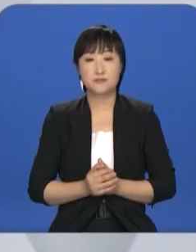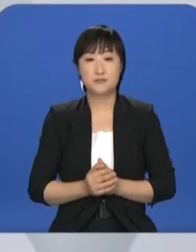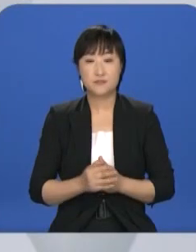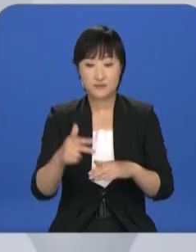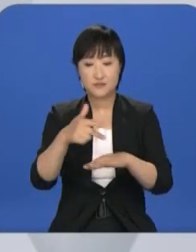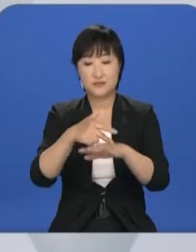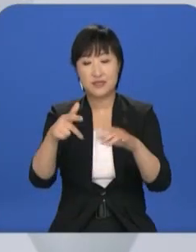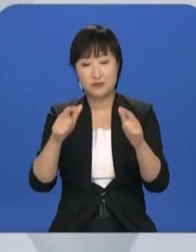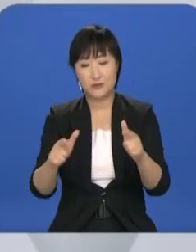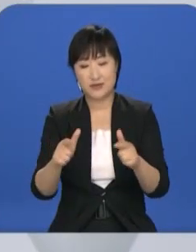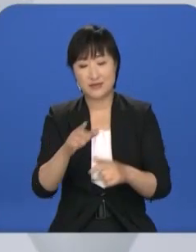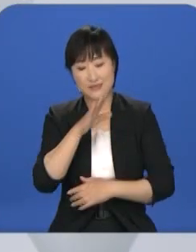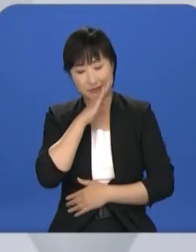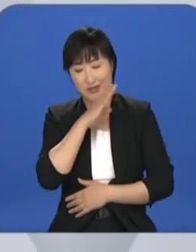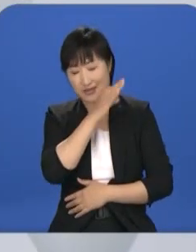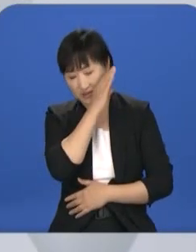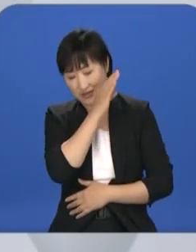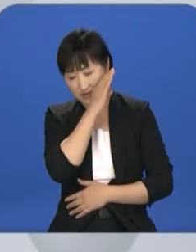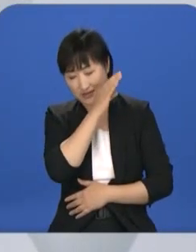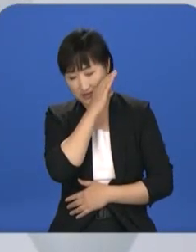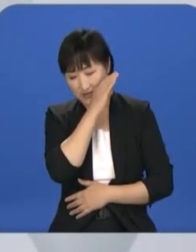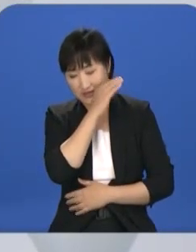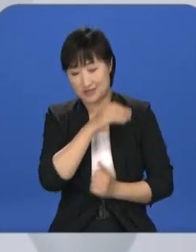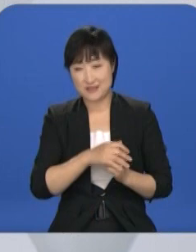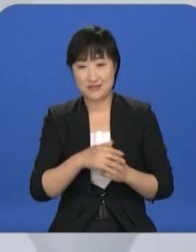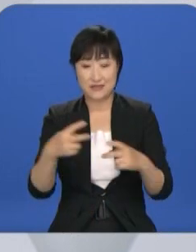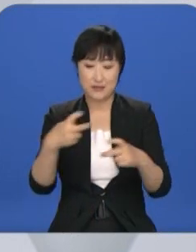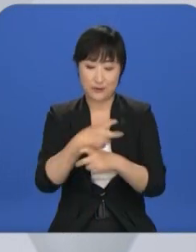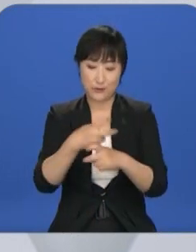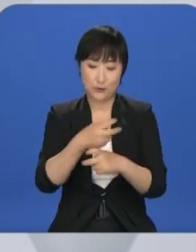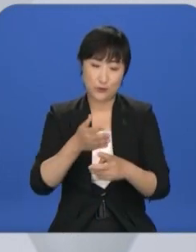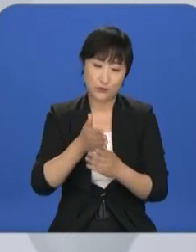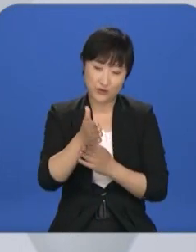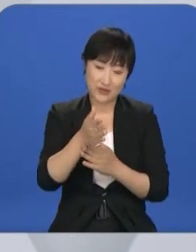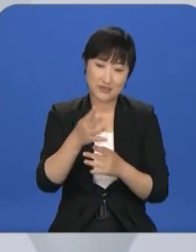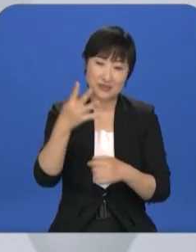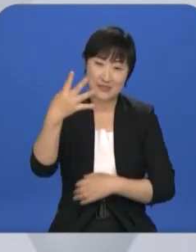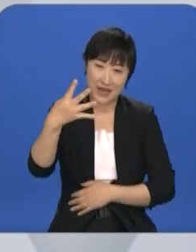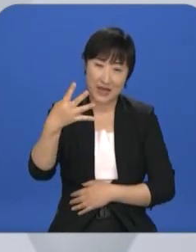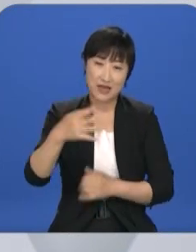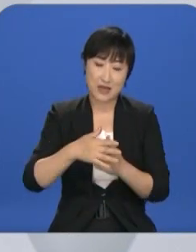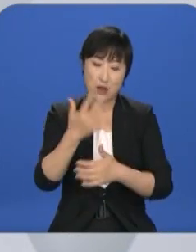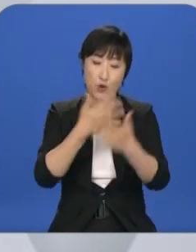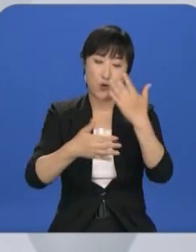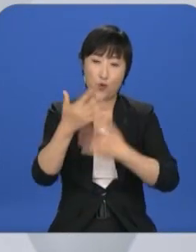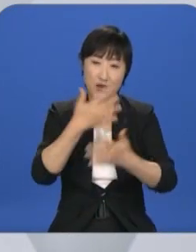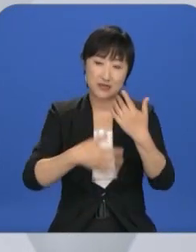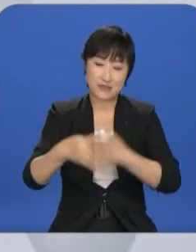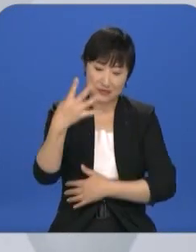진도가 참 부끄러운 일입니다. 교통 분야에서는 4등급,